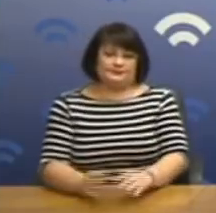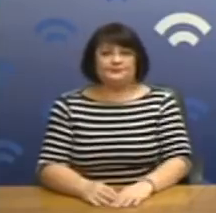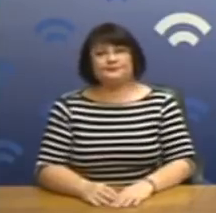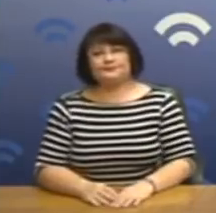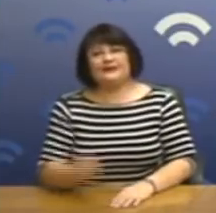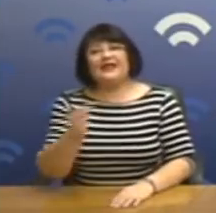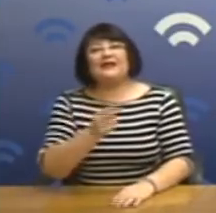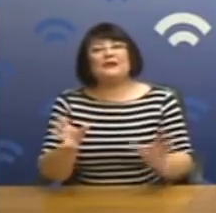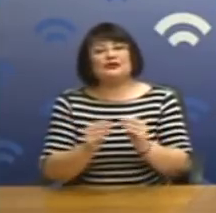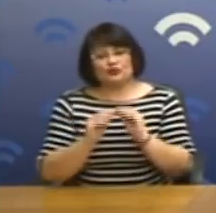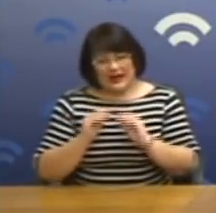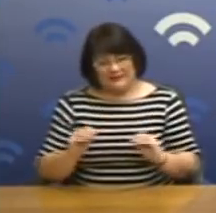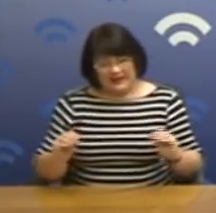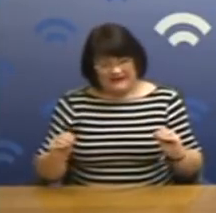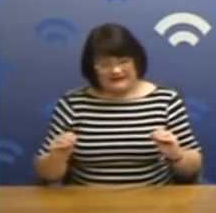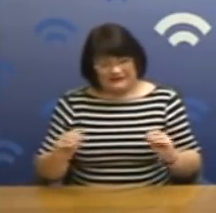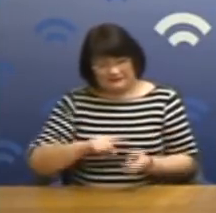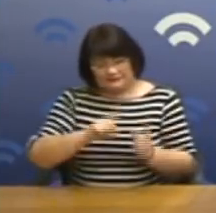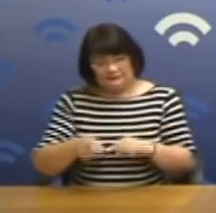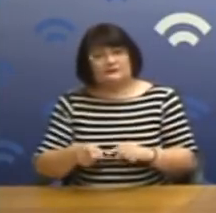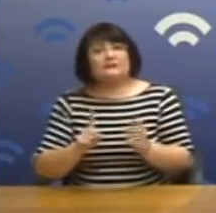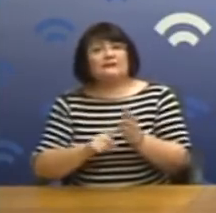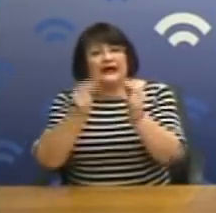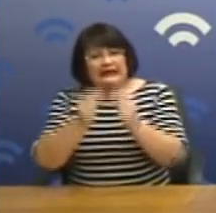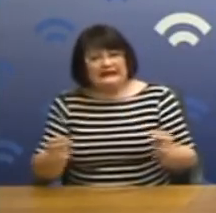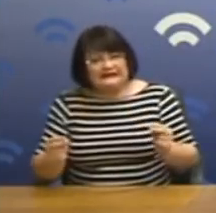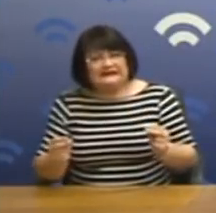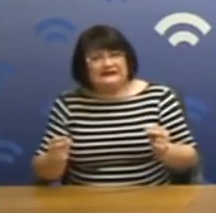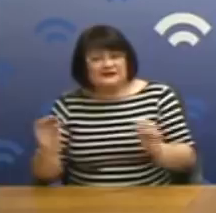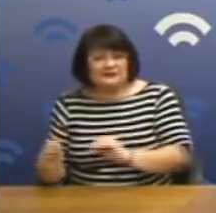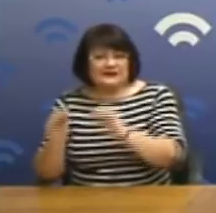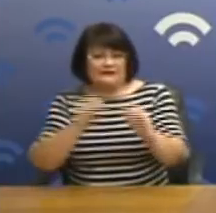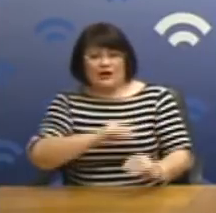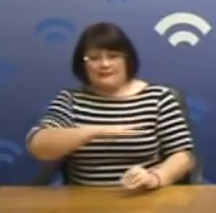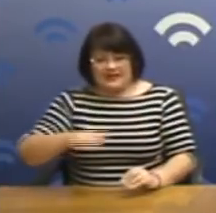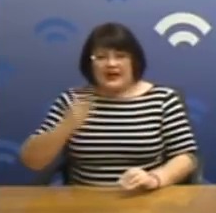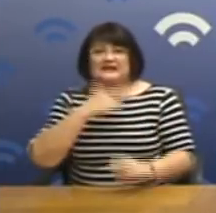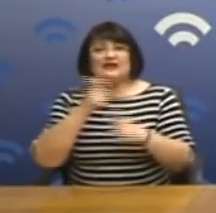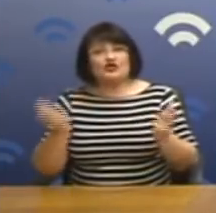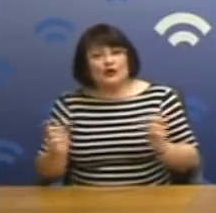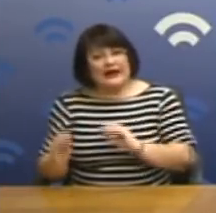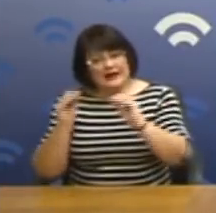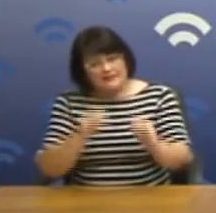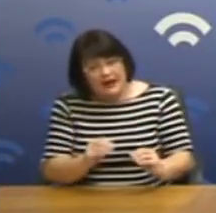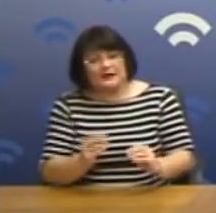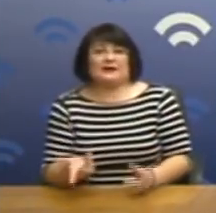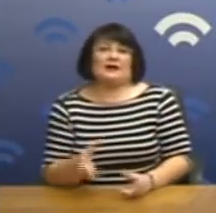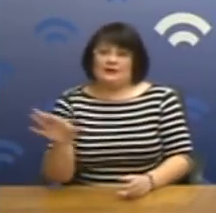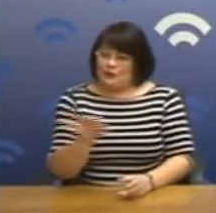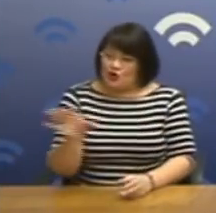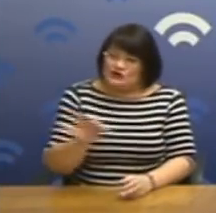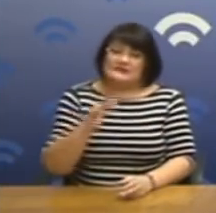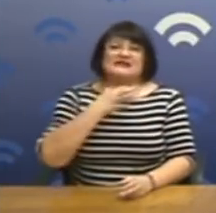την εκπαίδευση, αντί να λύσετε το πρόβλημα της μεταφοράς των παιδιών στα σχολεία, της πρόσληψης του